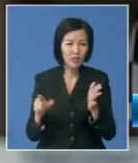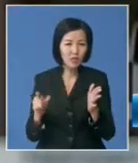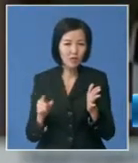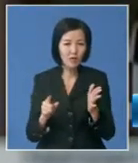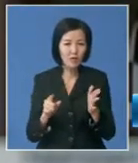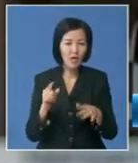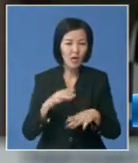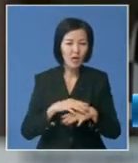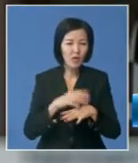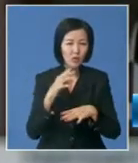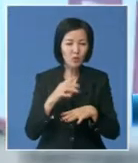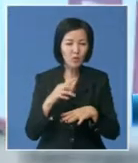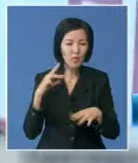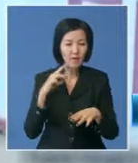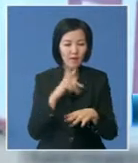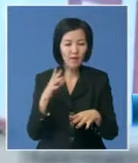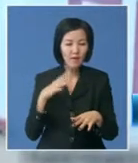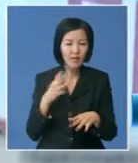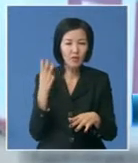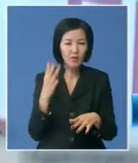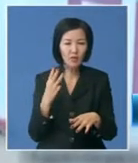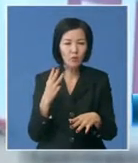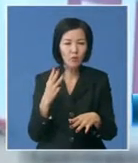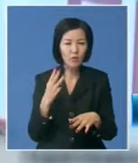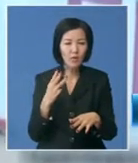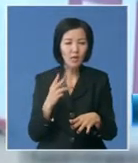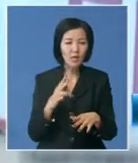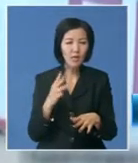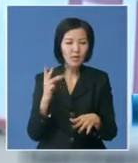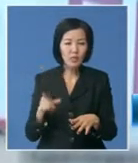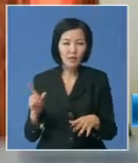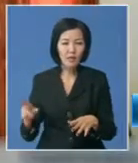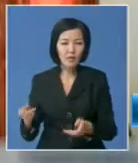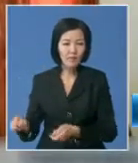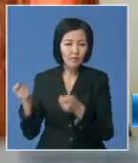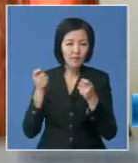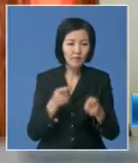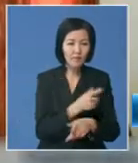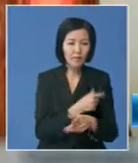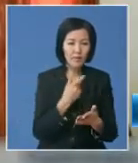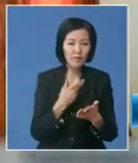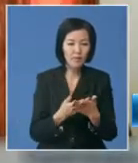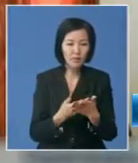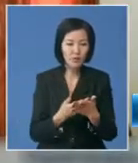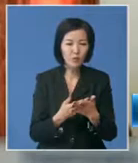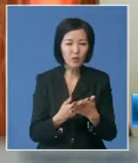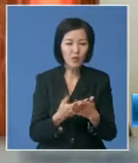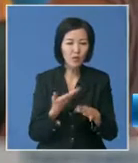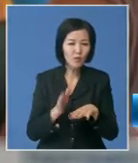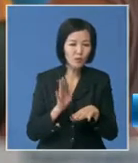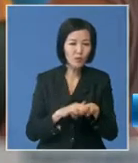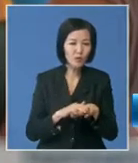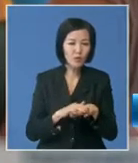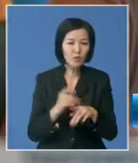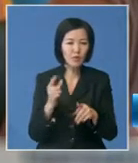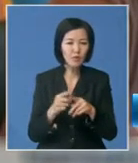ожоги и отравления трое из них доставлены в реанимацию больнице темиртау их состояние медики оценивают как тяжелое слову